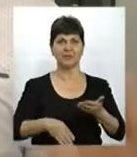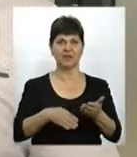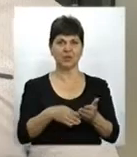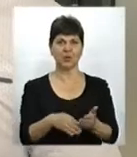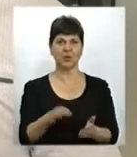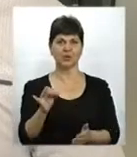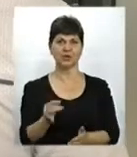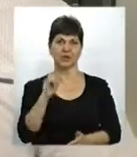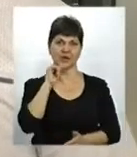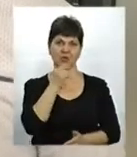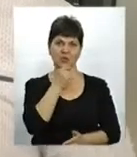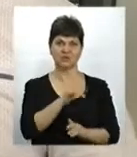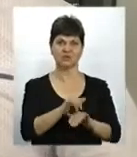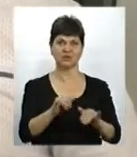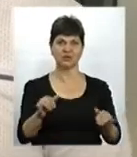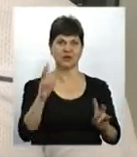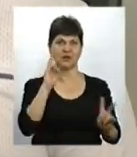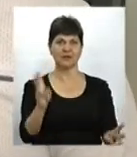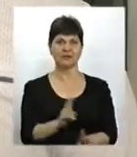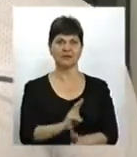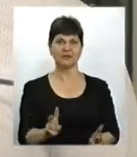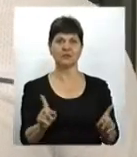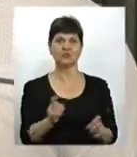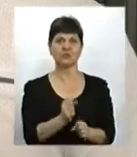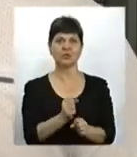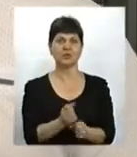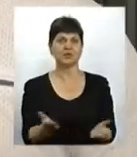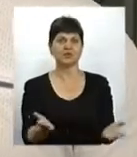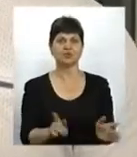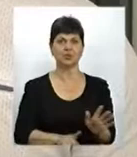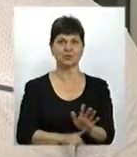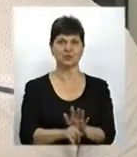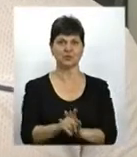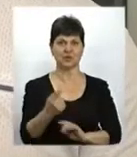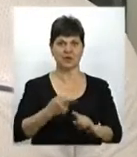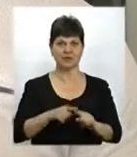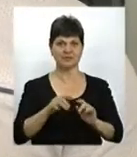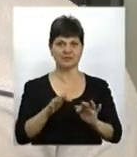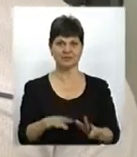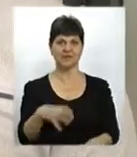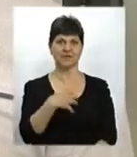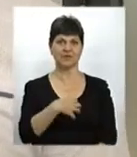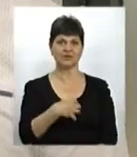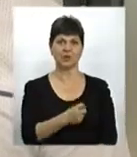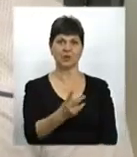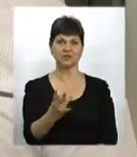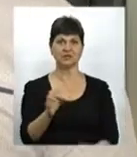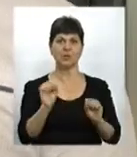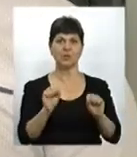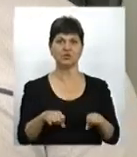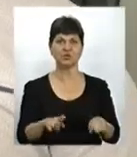в економічному розвитку, але не знають, як, що робити, що починати. І ось саме такі заходи, вони дуже важливі, оскільки дають